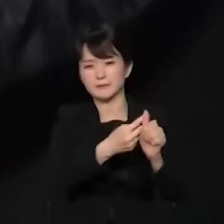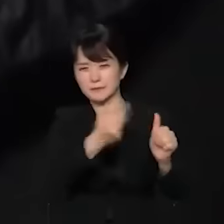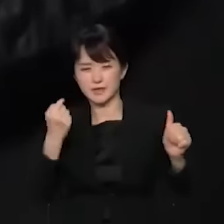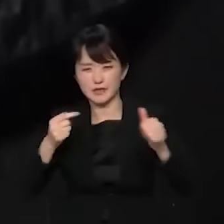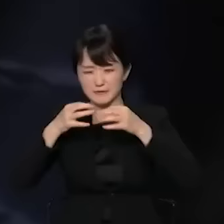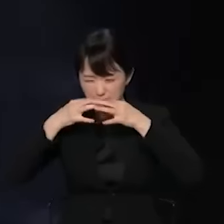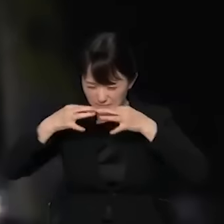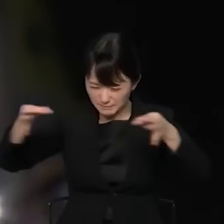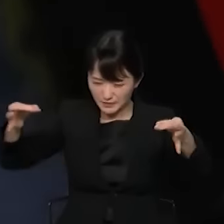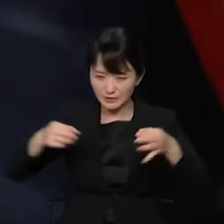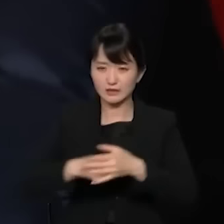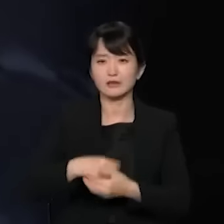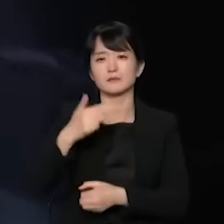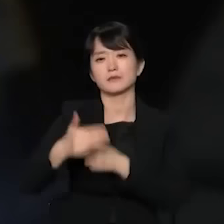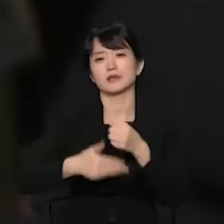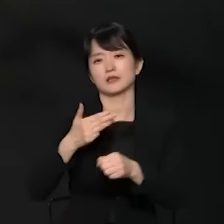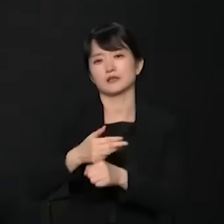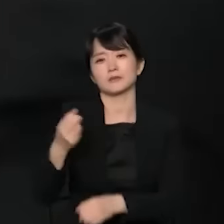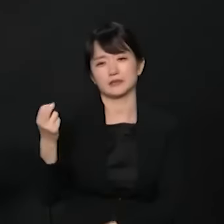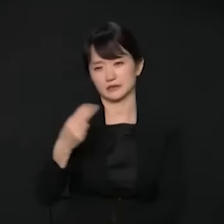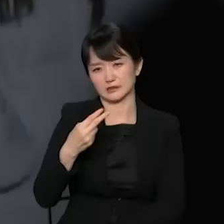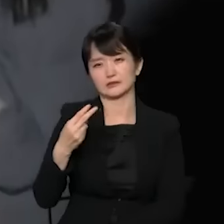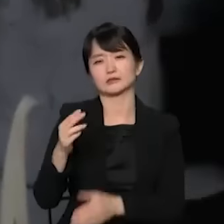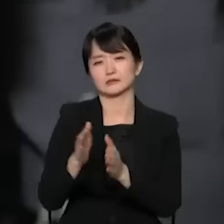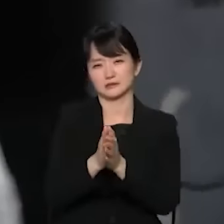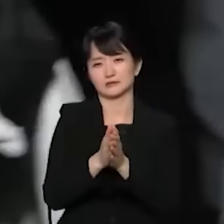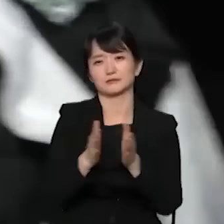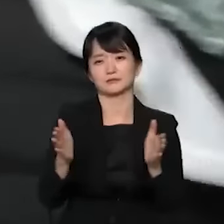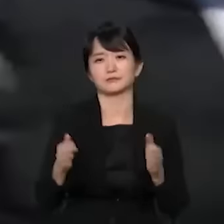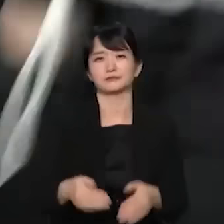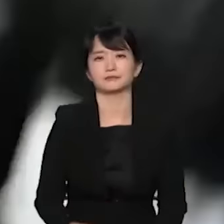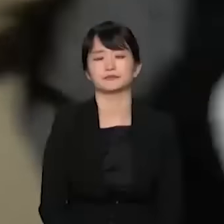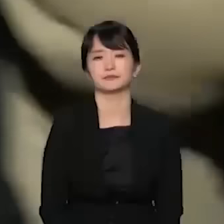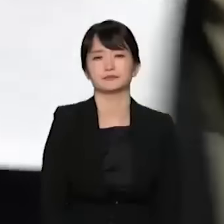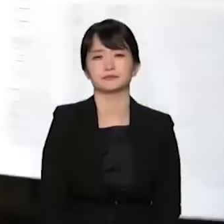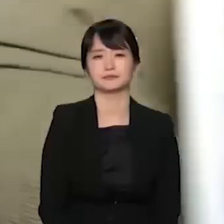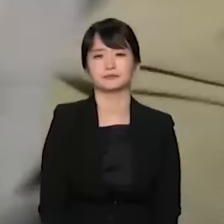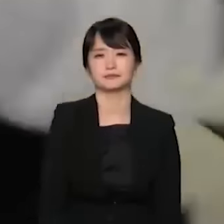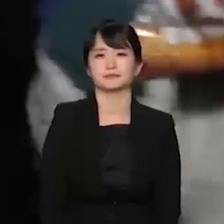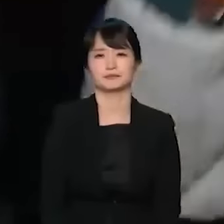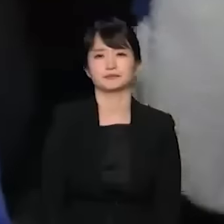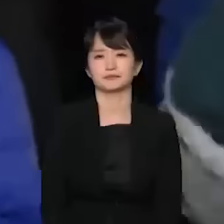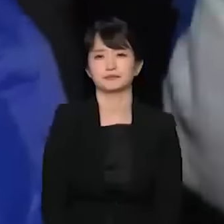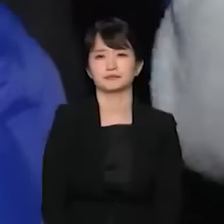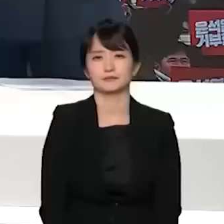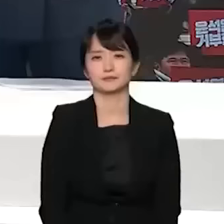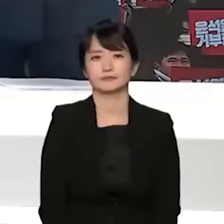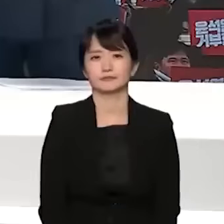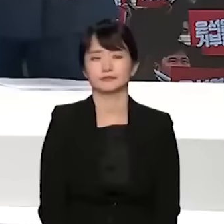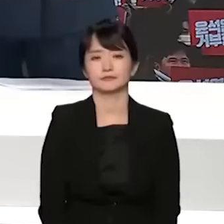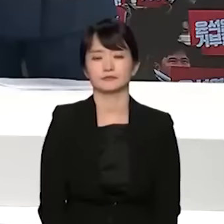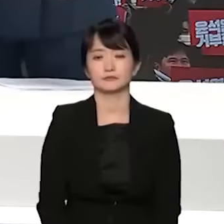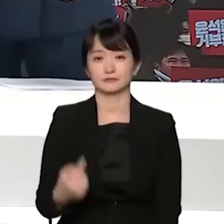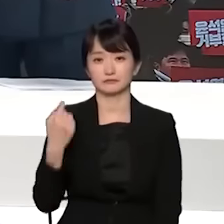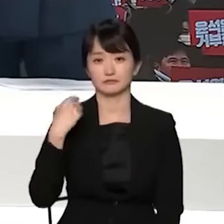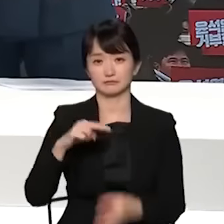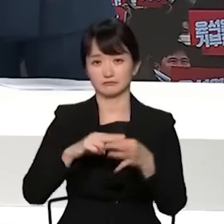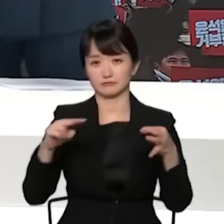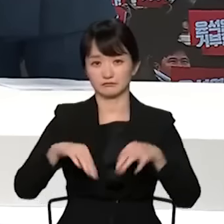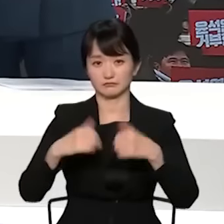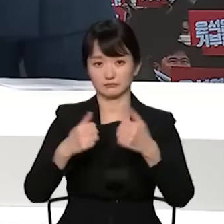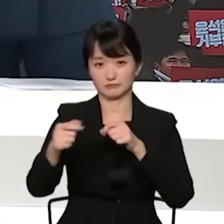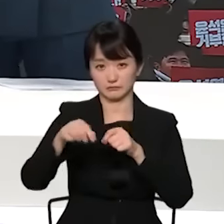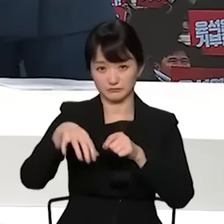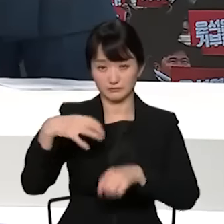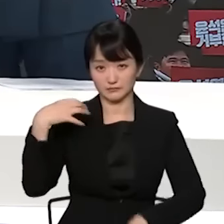외침이 8년 만에 다시 돌아왔습니다. JTBC 오원석입니다. 어제 여의도 국회